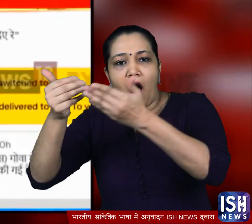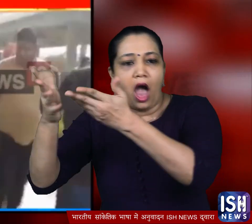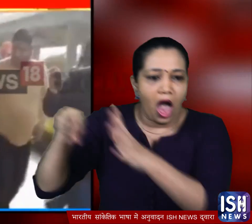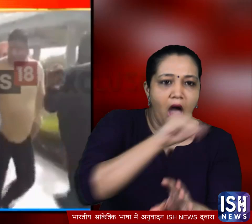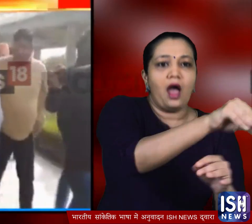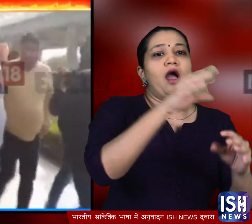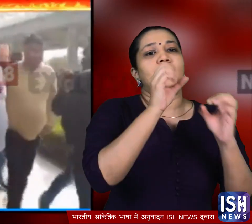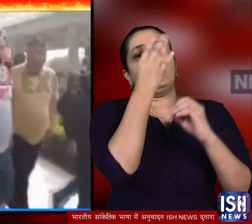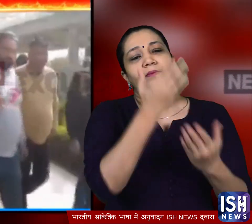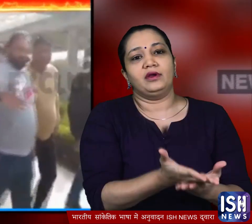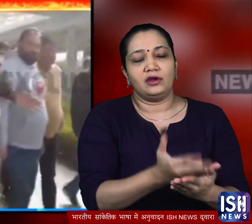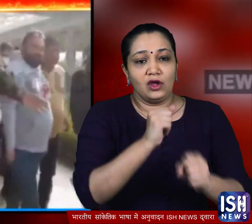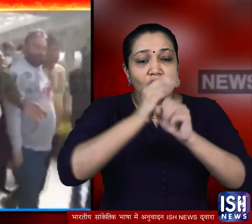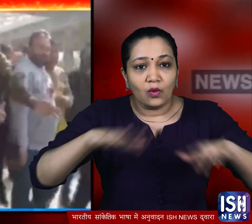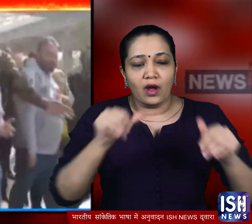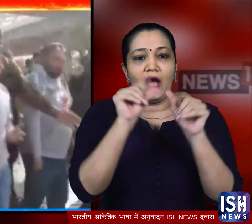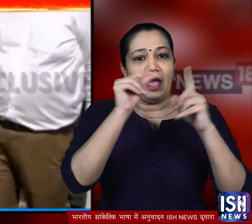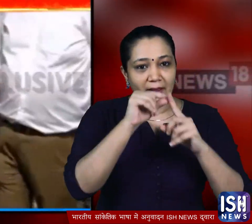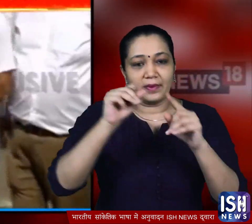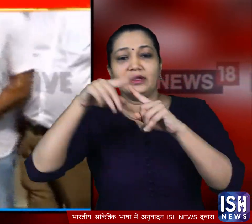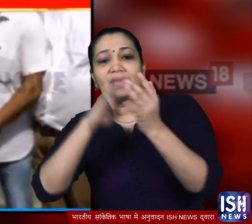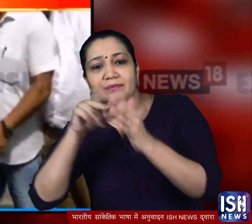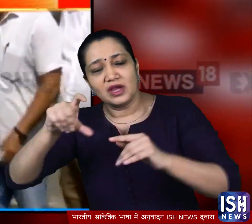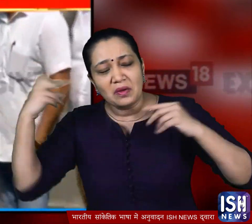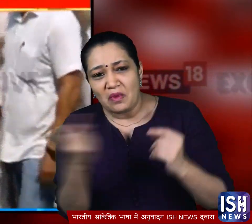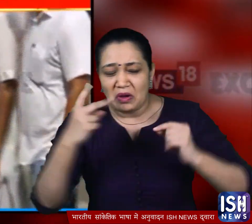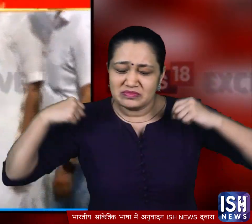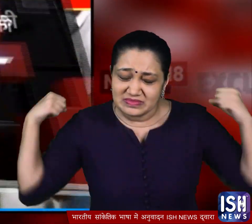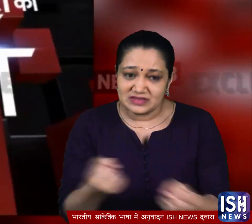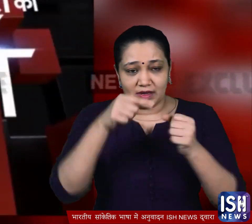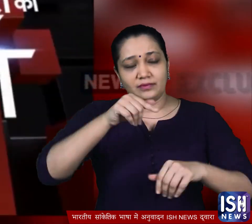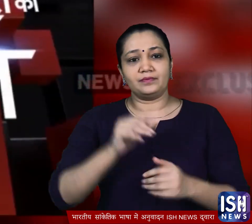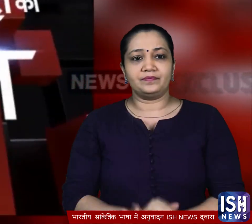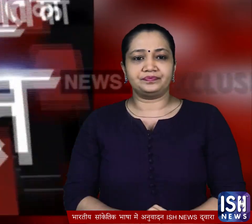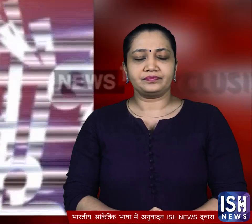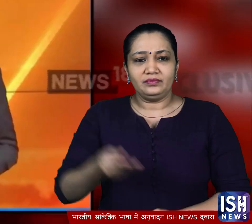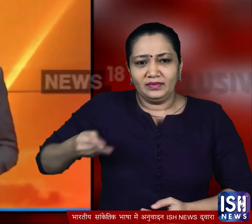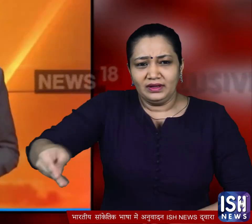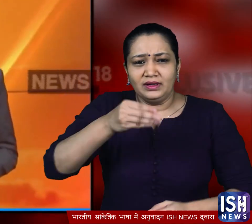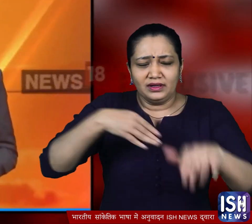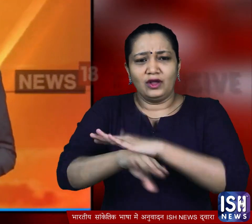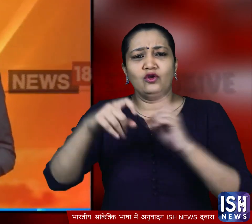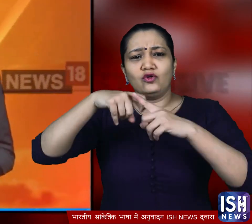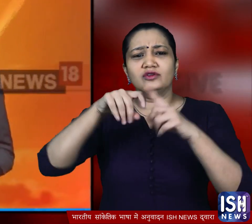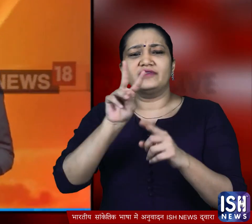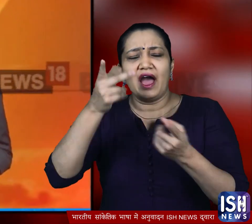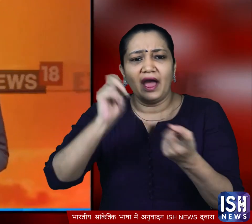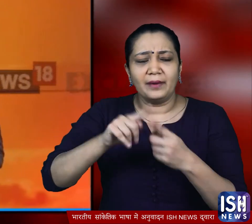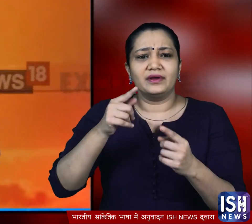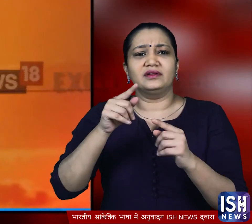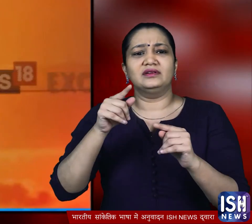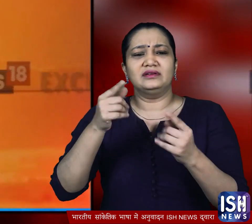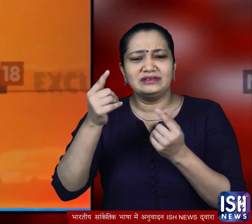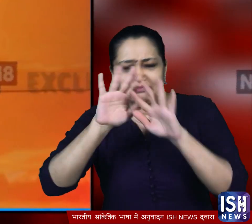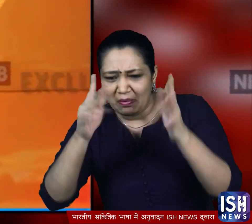तक पहुंच गए। गोवा के चुनाव में आम आदमी पार्टी और तृणमूल कांग्रेस पूरी ताकत झोंक रहे हैं। पश्चिम बंगाल के कूच बिहार में छेड़खानी का विरोध